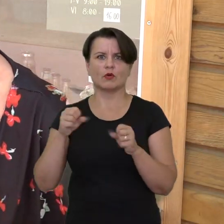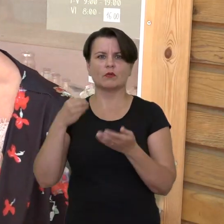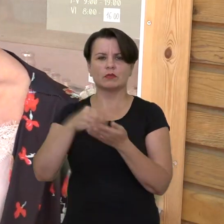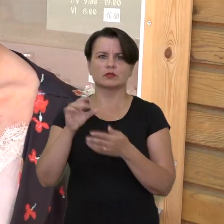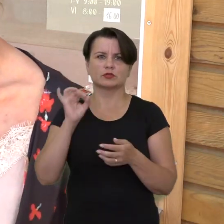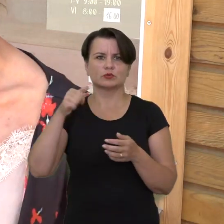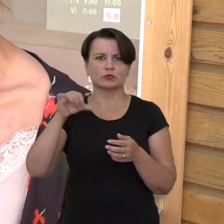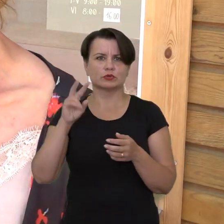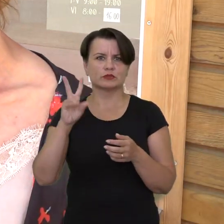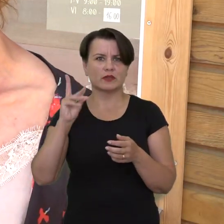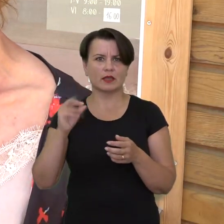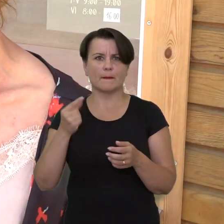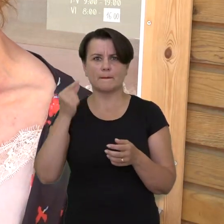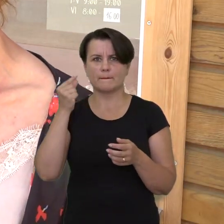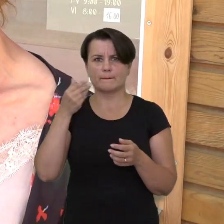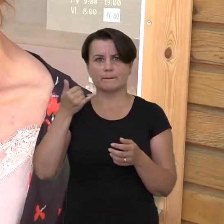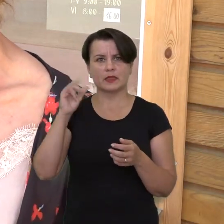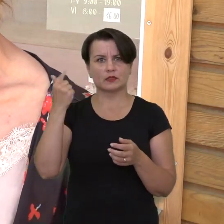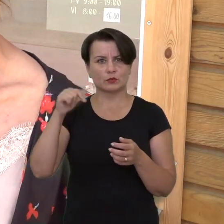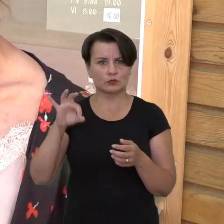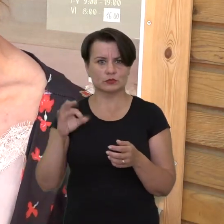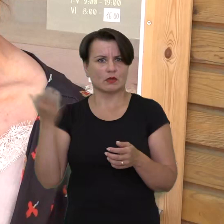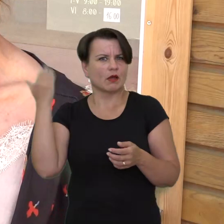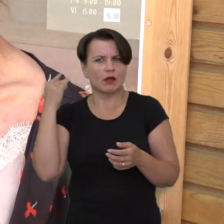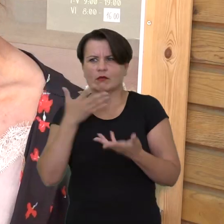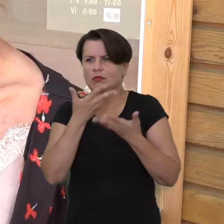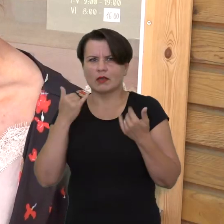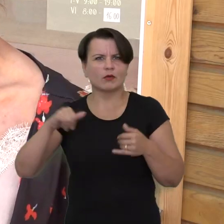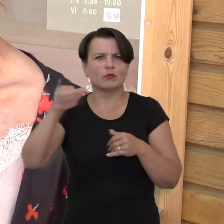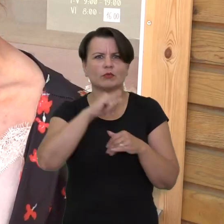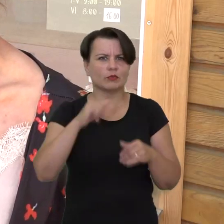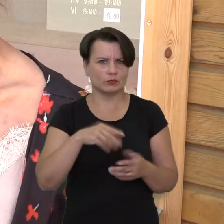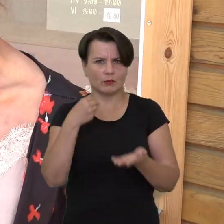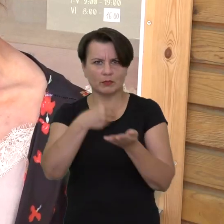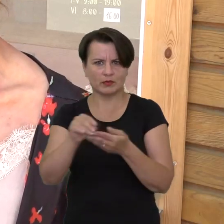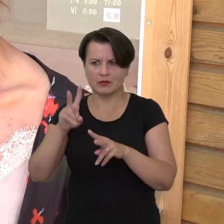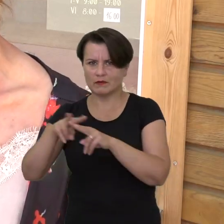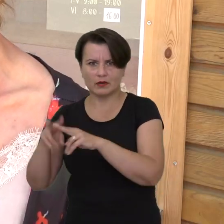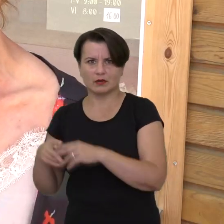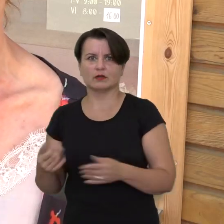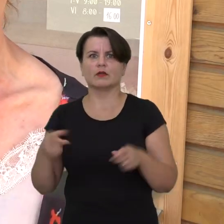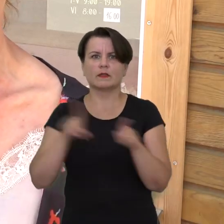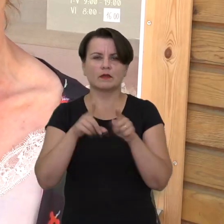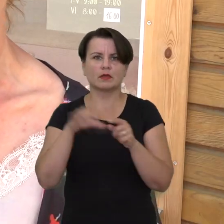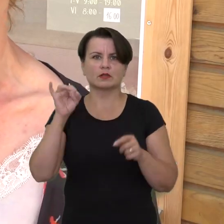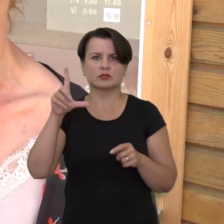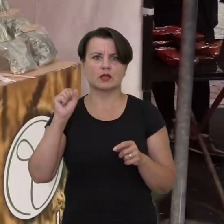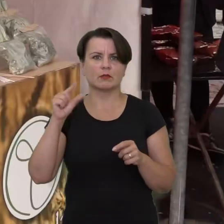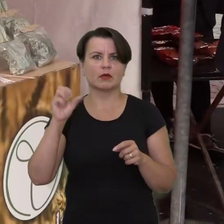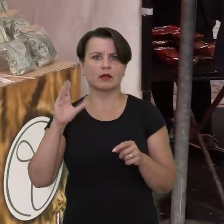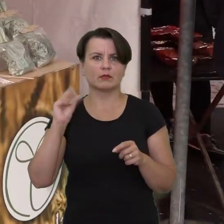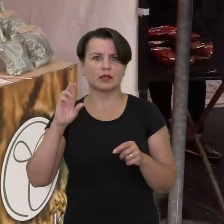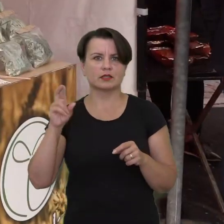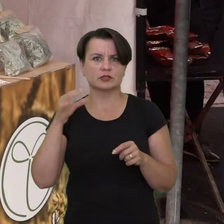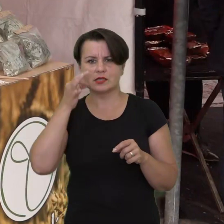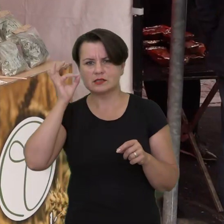ir gurkėje taip pat. Galima ir šušvės midaus įsigyti, labai džiaugiamės, nes anksčiau nebuvo vietų, kur žmonės galėtų nusipirkti šušvės